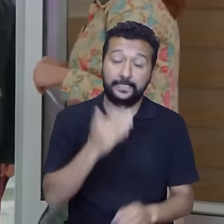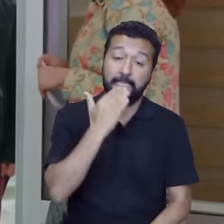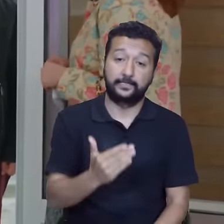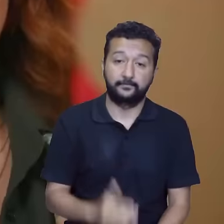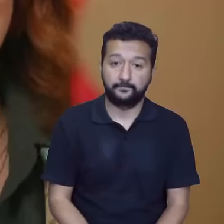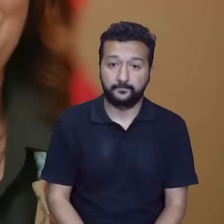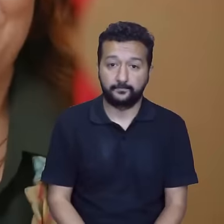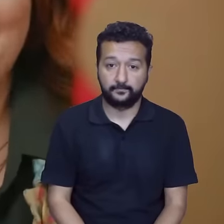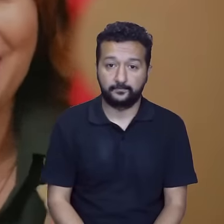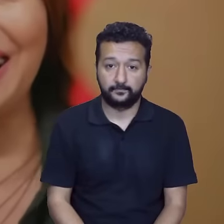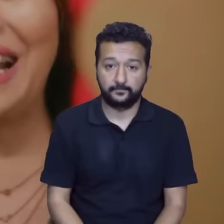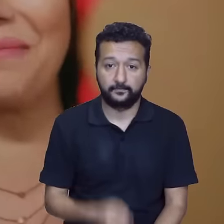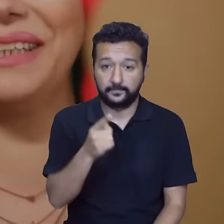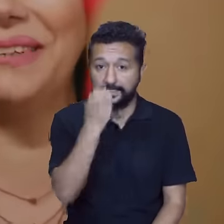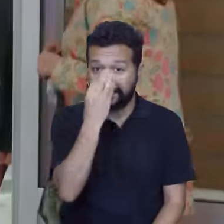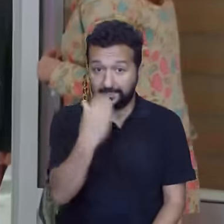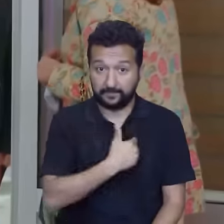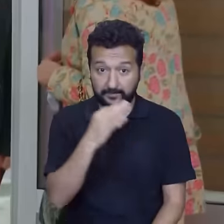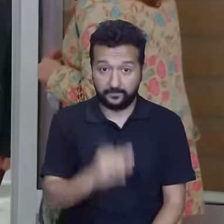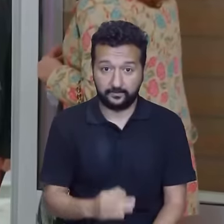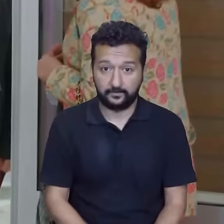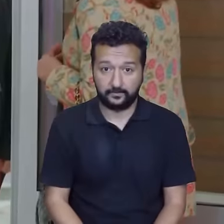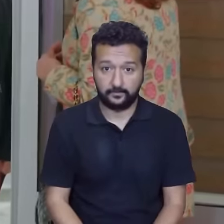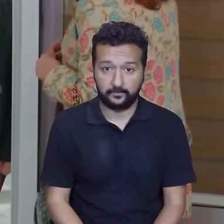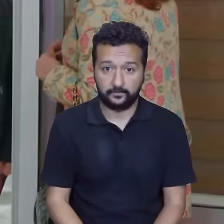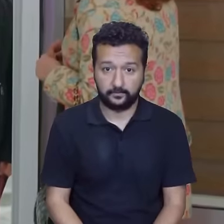diyeyim? Bu çiçekler bana mı?